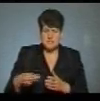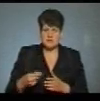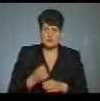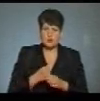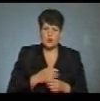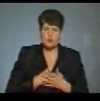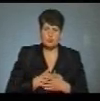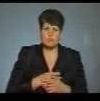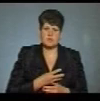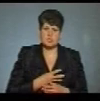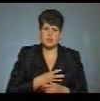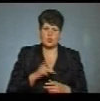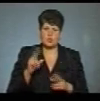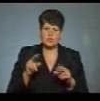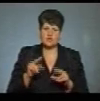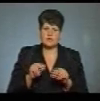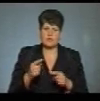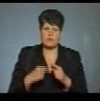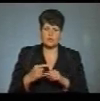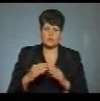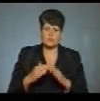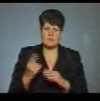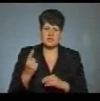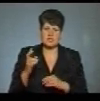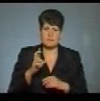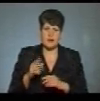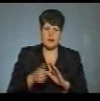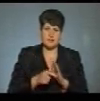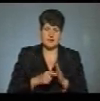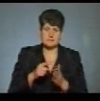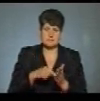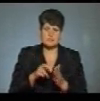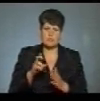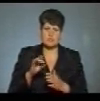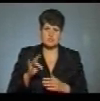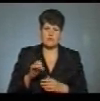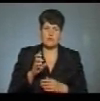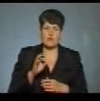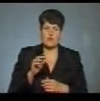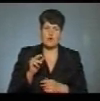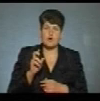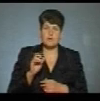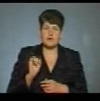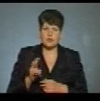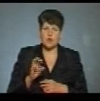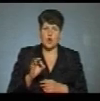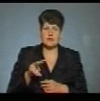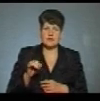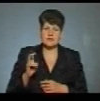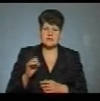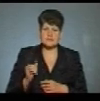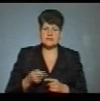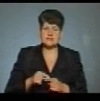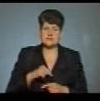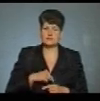Люблю, бажаю удачі, щасливо повернутися додому. Перший Б-клас, місто Буршів, Бобик Олександра підписала. Ви знаєте, ці